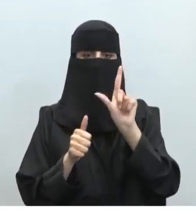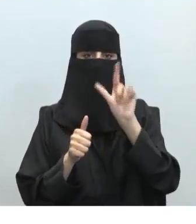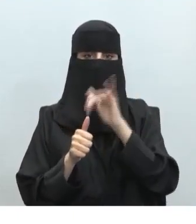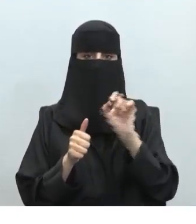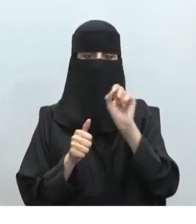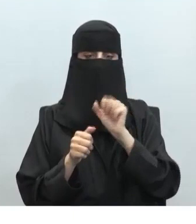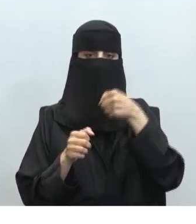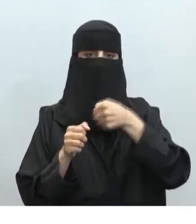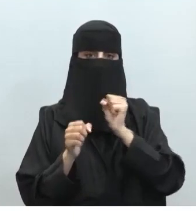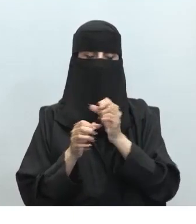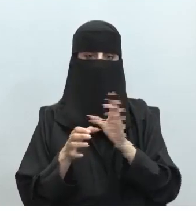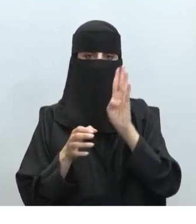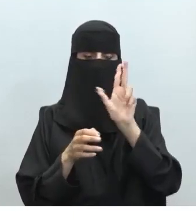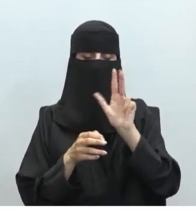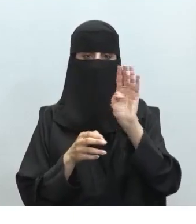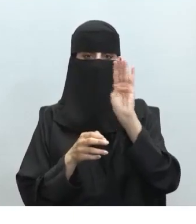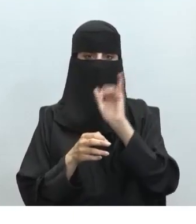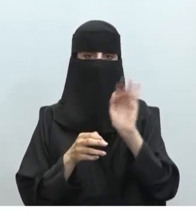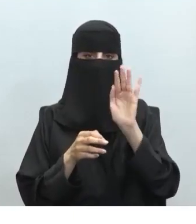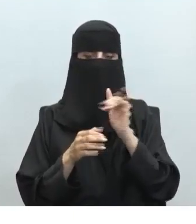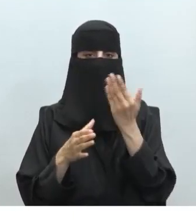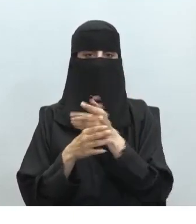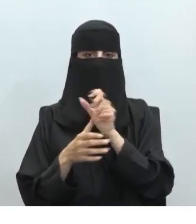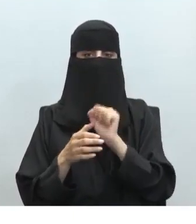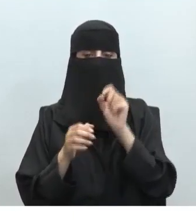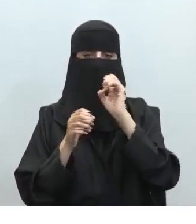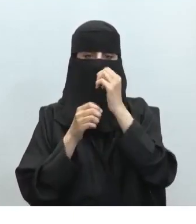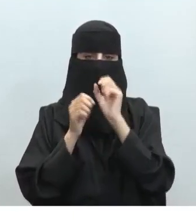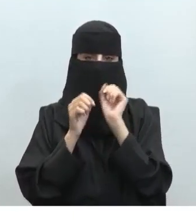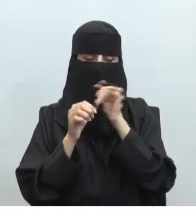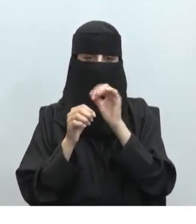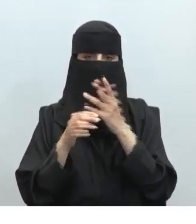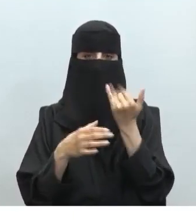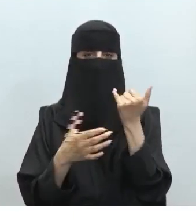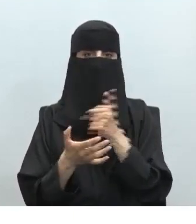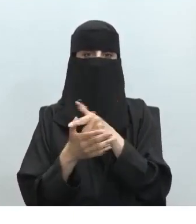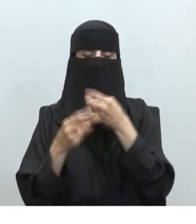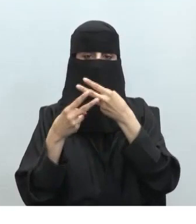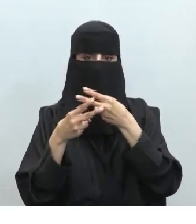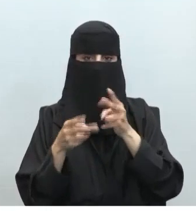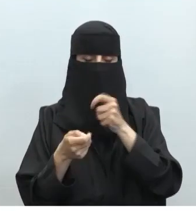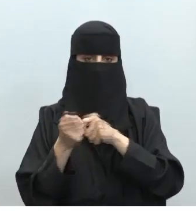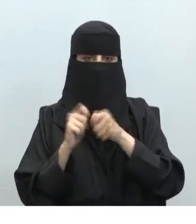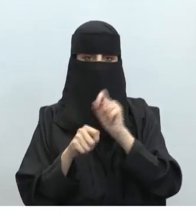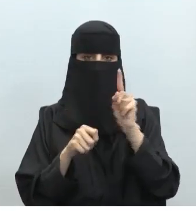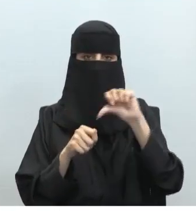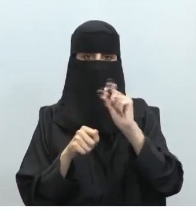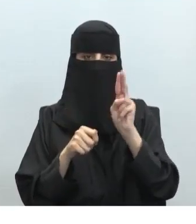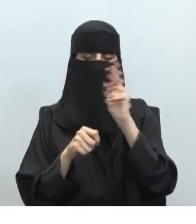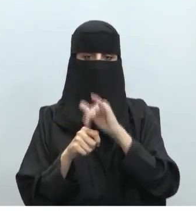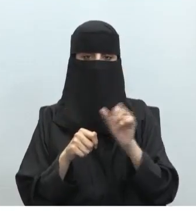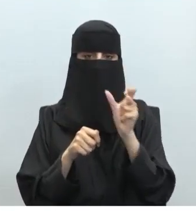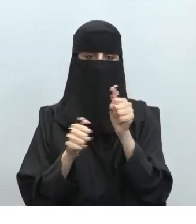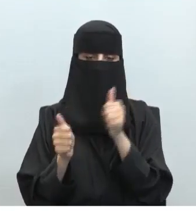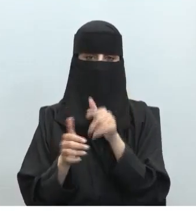وذكرنا ان سبب هذا المرض هو تعطل الجين المسؤول عن انتاج بروتين غشائي هذا المرض كان او هذا التعطل في